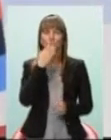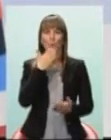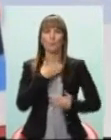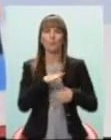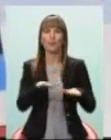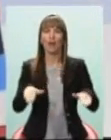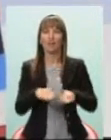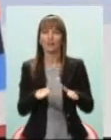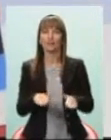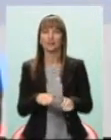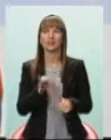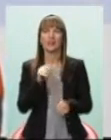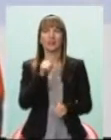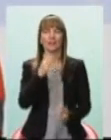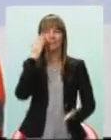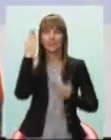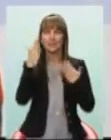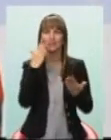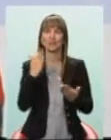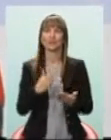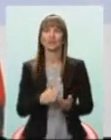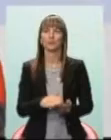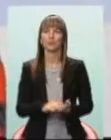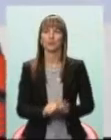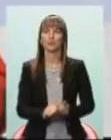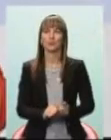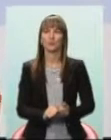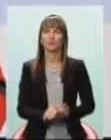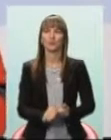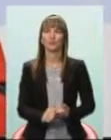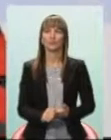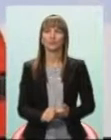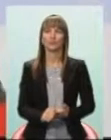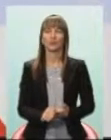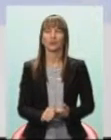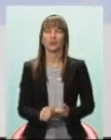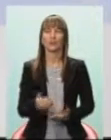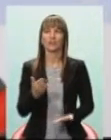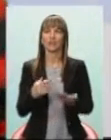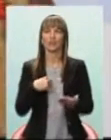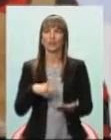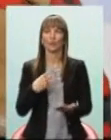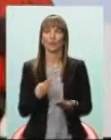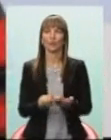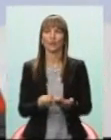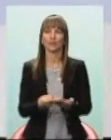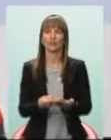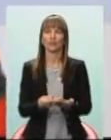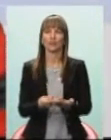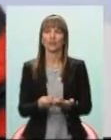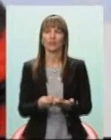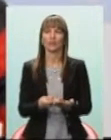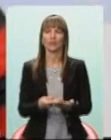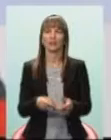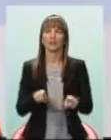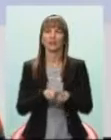плавать, и они веселые. Пингвин и в снеге упадут, и вот так, ой,